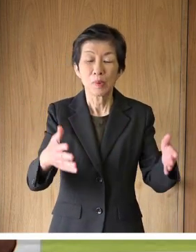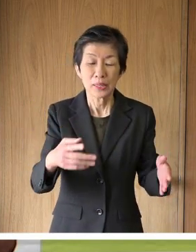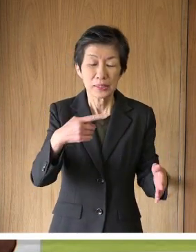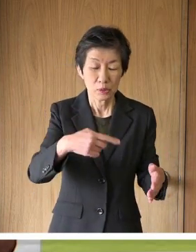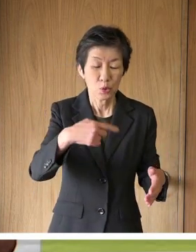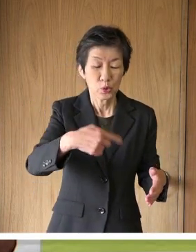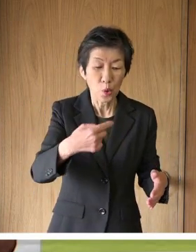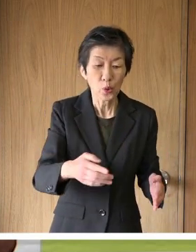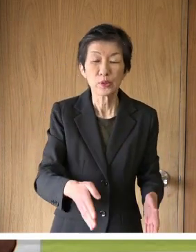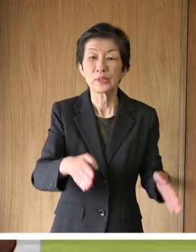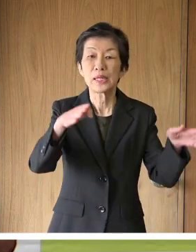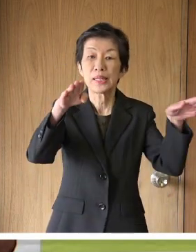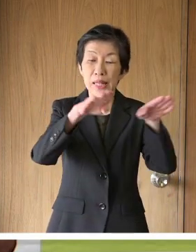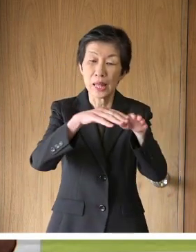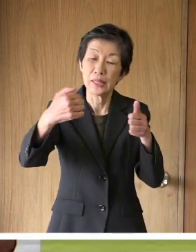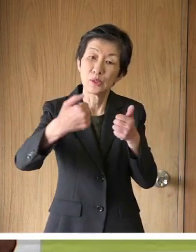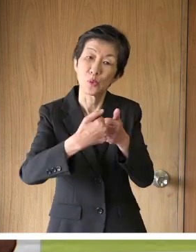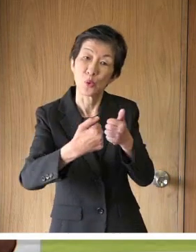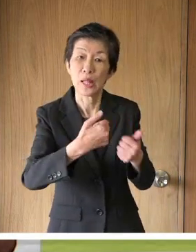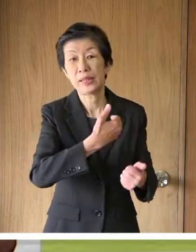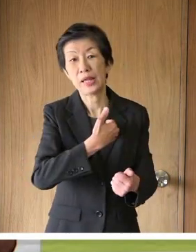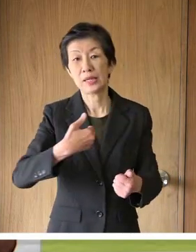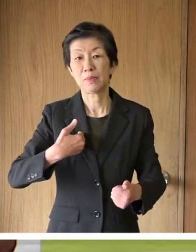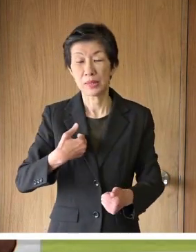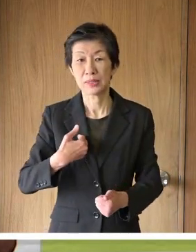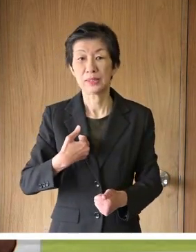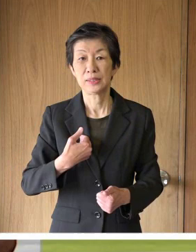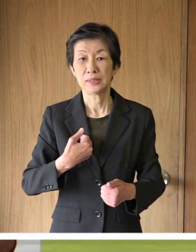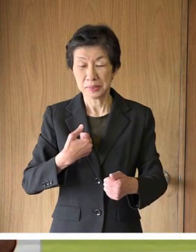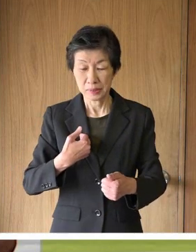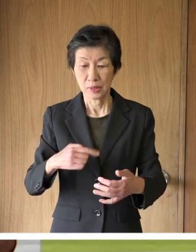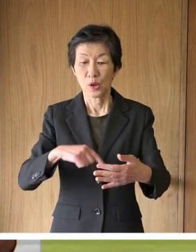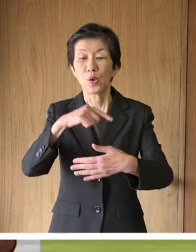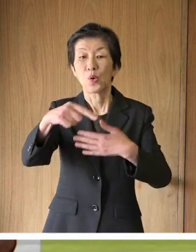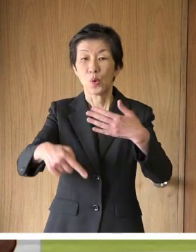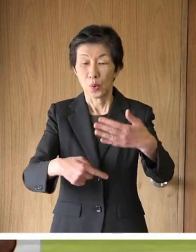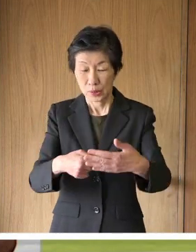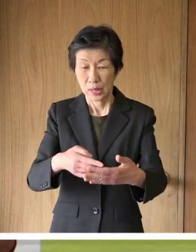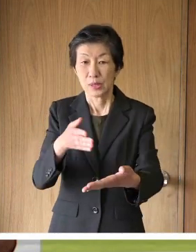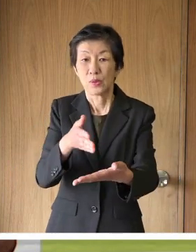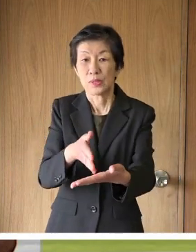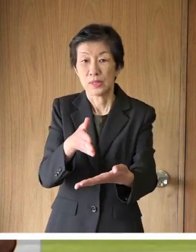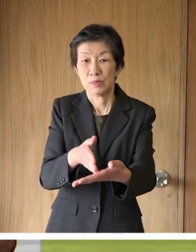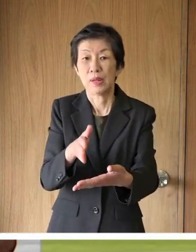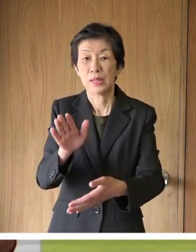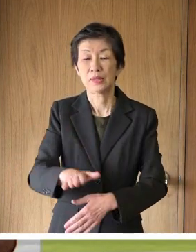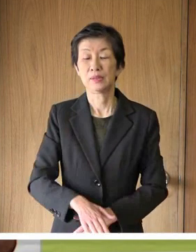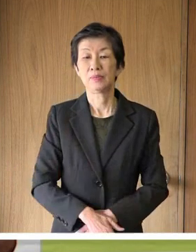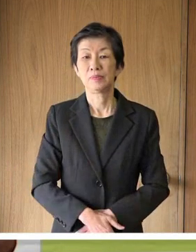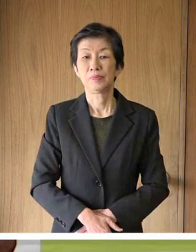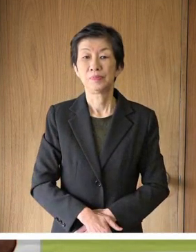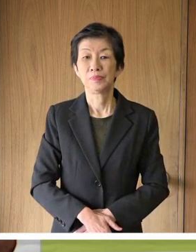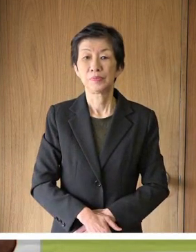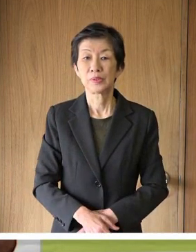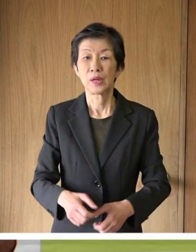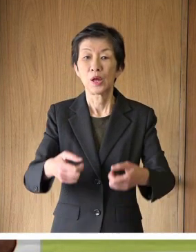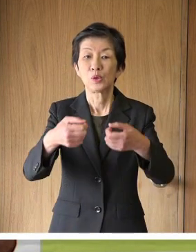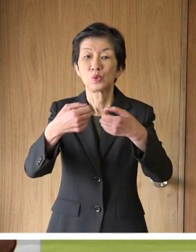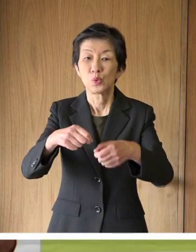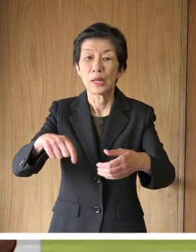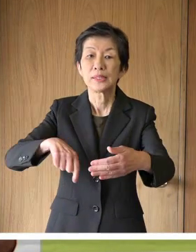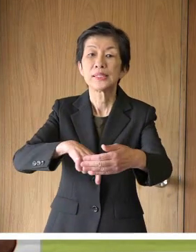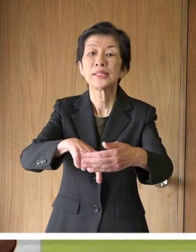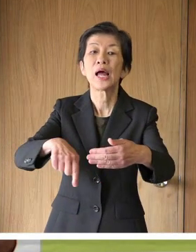センターに相談をしてください銀杏5点でございますなお詳細につきまして